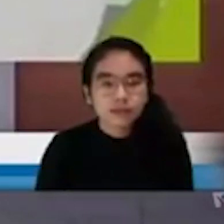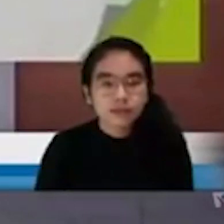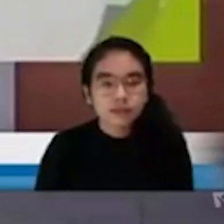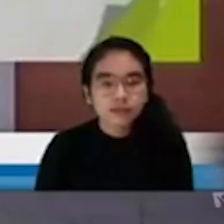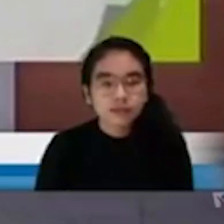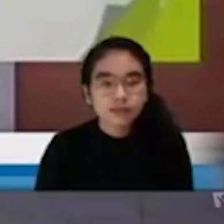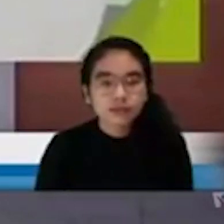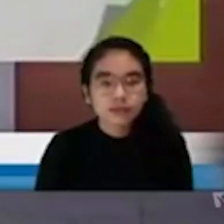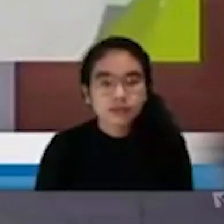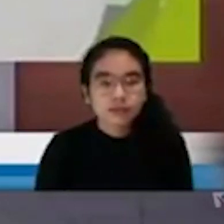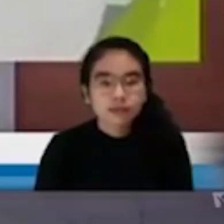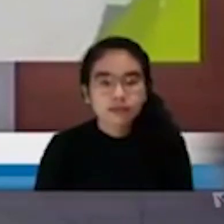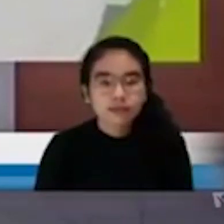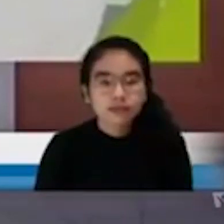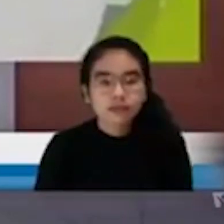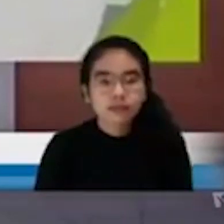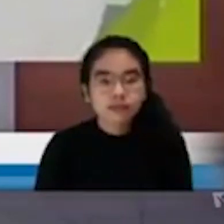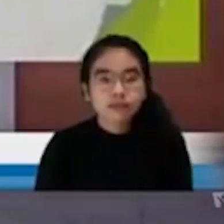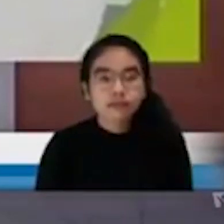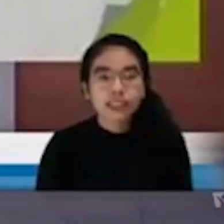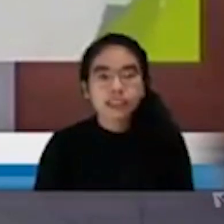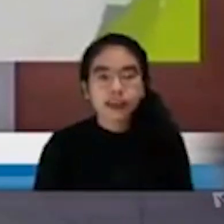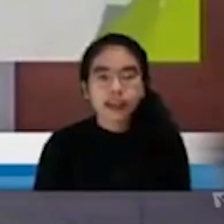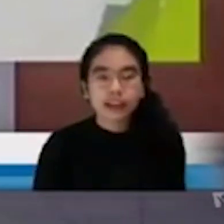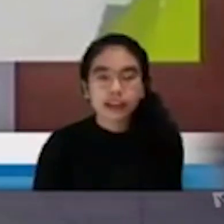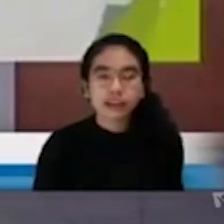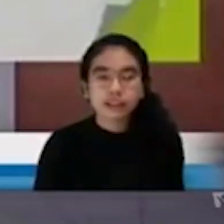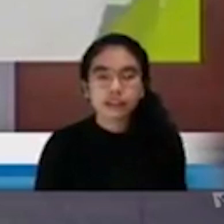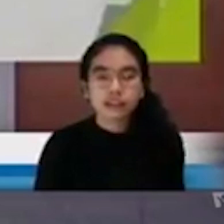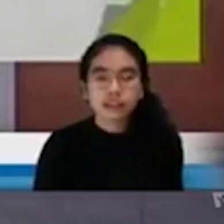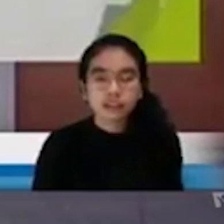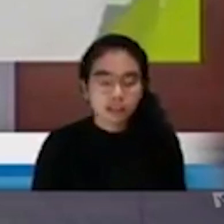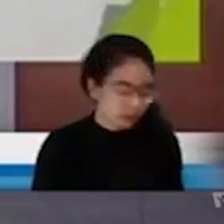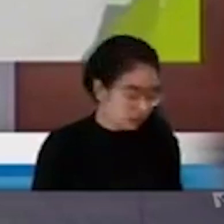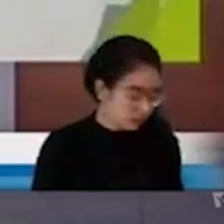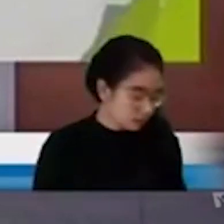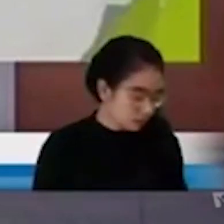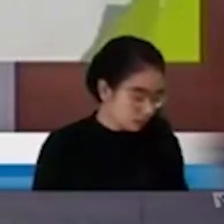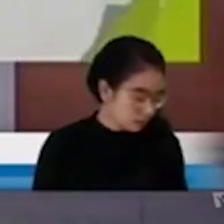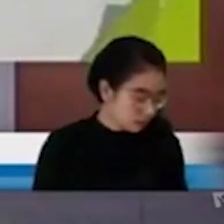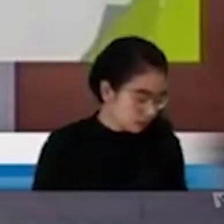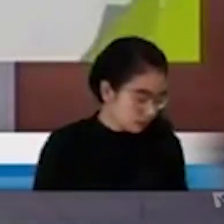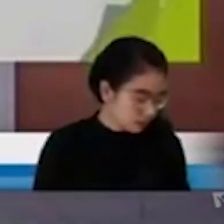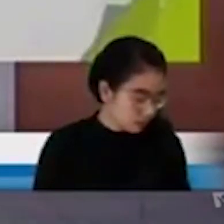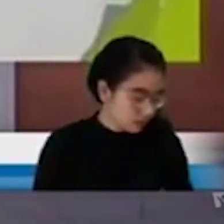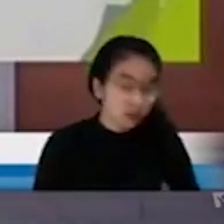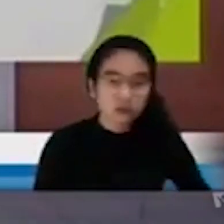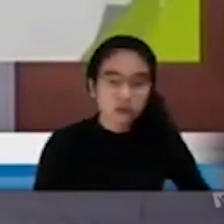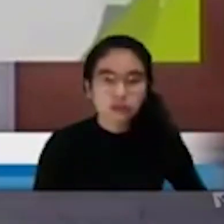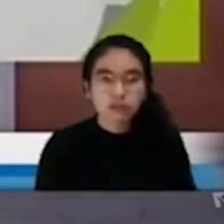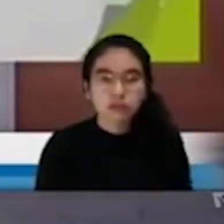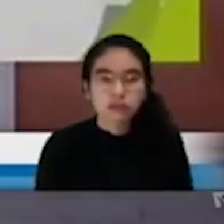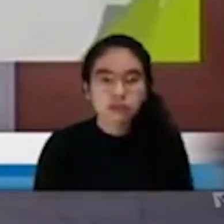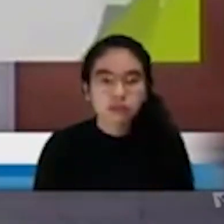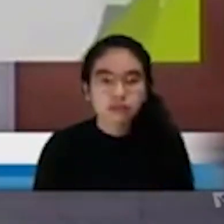Saya mau sampaikan bahwa visi Rumah Sakit Advent Bandung ini menjadi rumah sakit terbaik dalam pelayanan